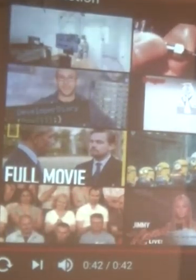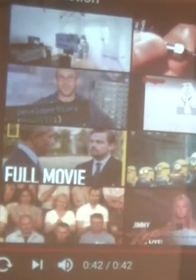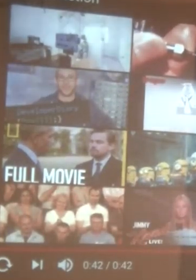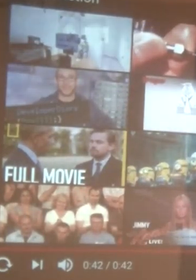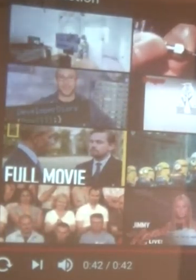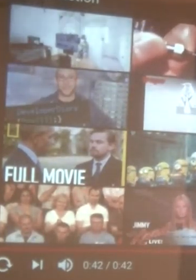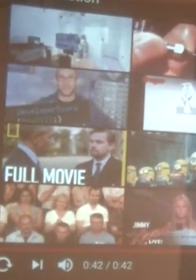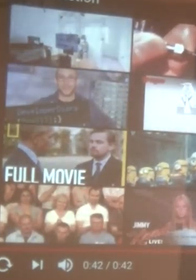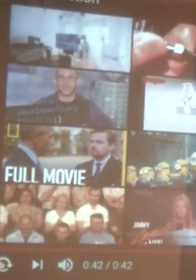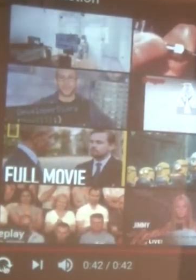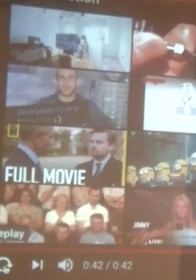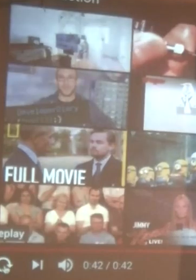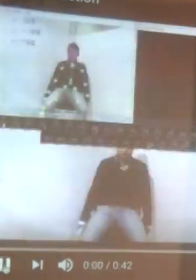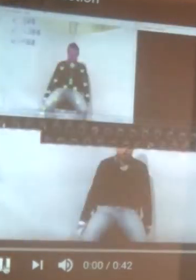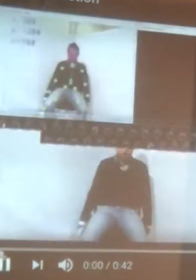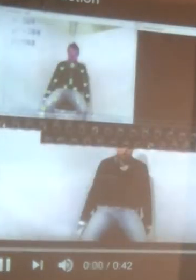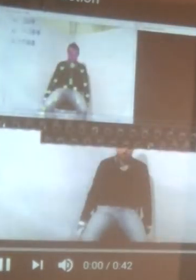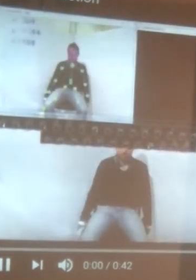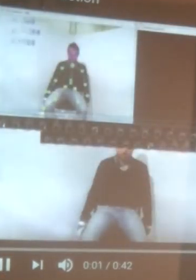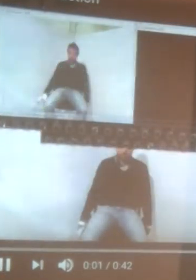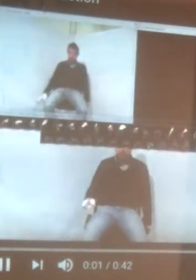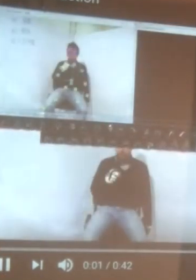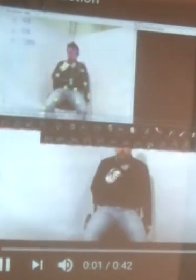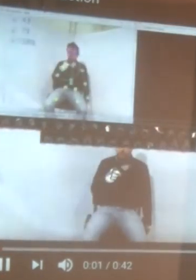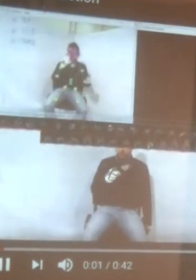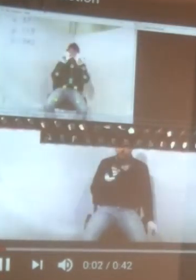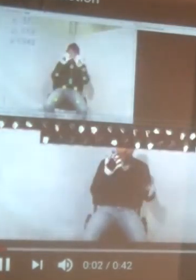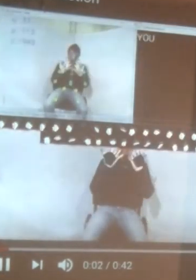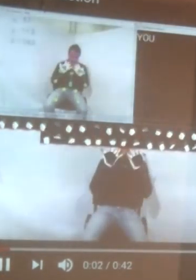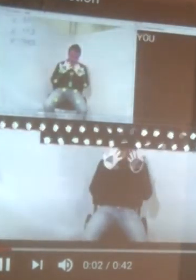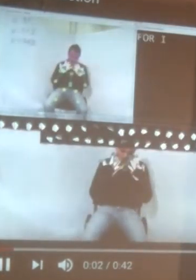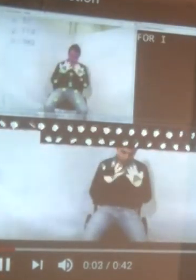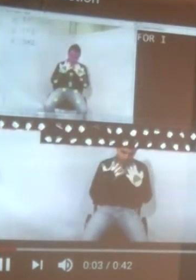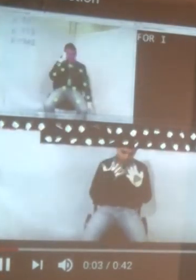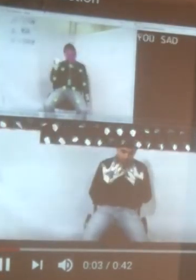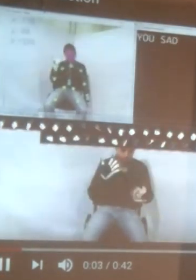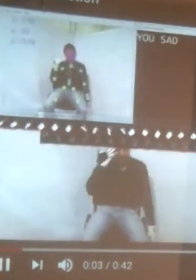utána a jelnyelvi fordító az, ami választ.